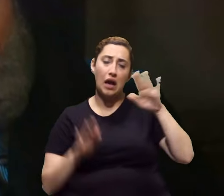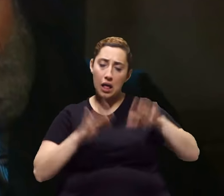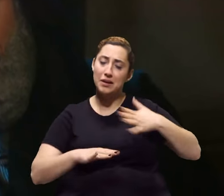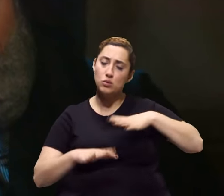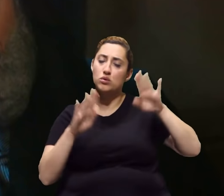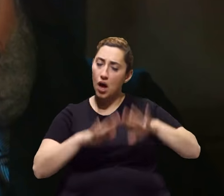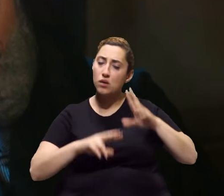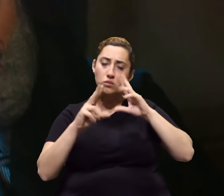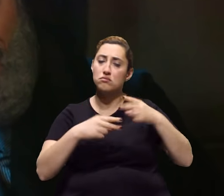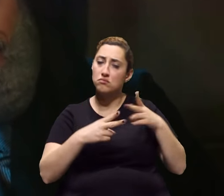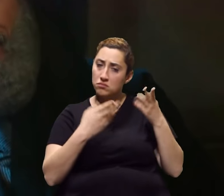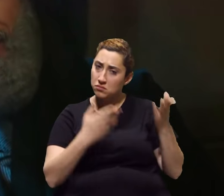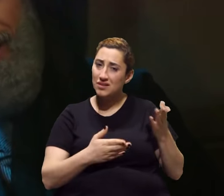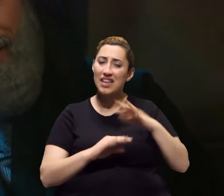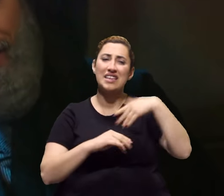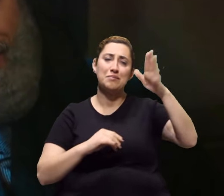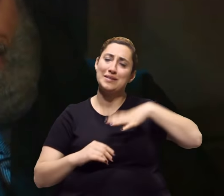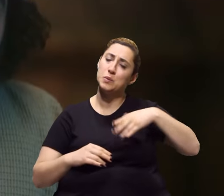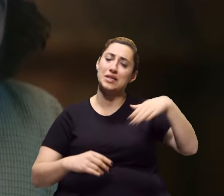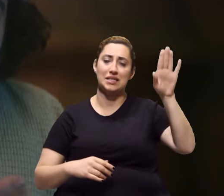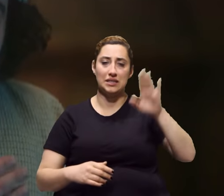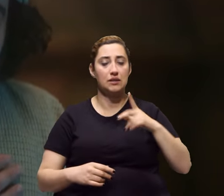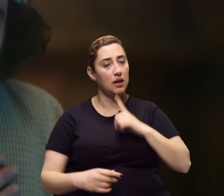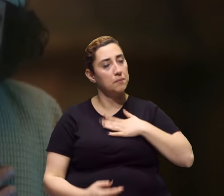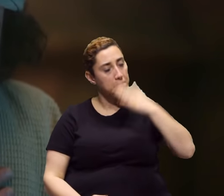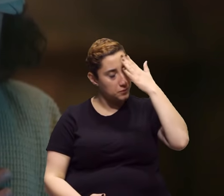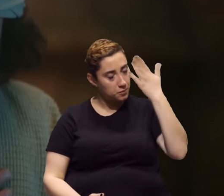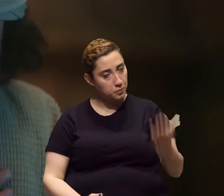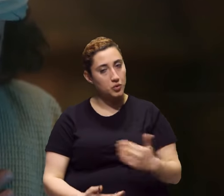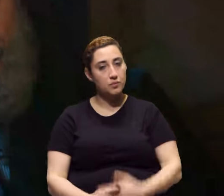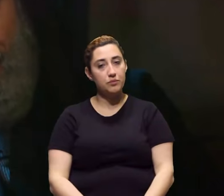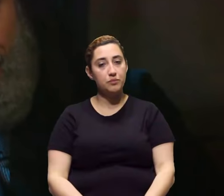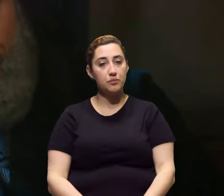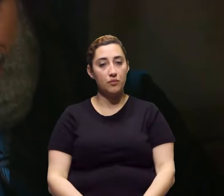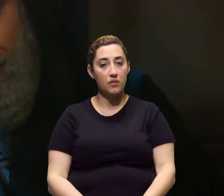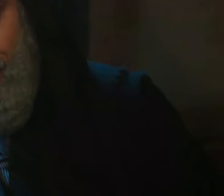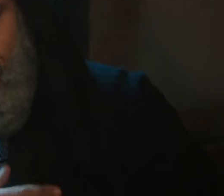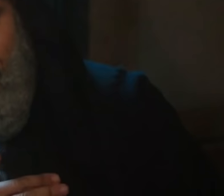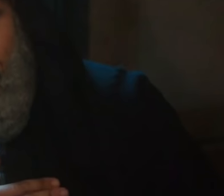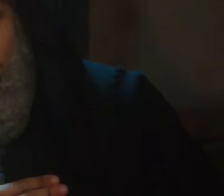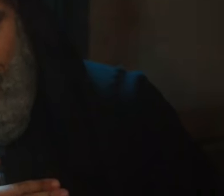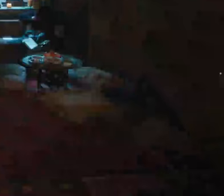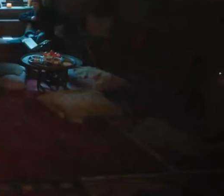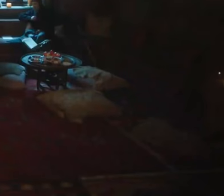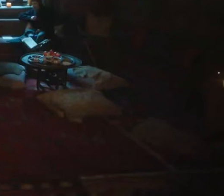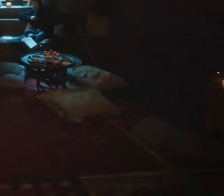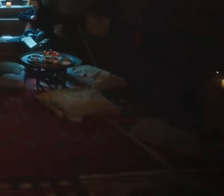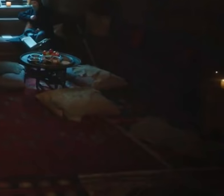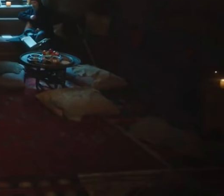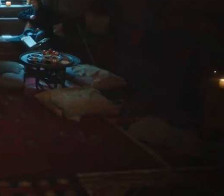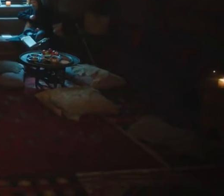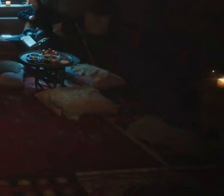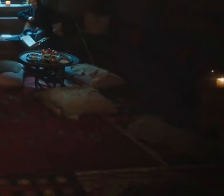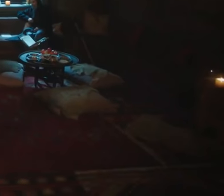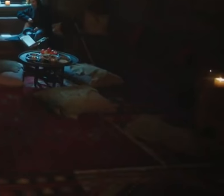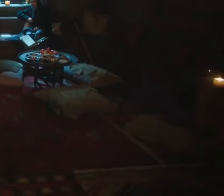kalsın misafir edile. Dağılan dağılsın. Emriniz başım üstüne şeyhim. Musa el göğüste geri